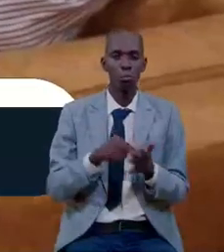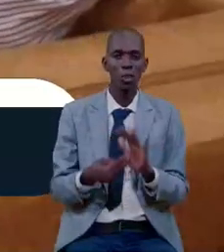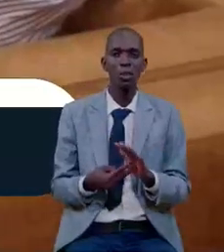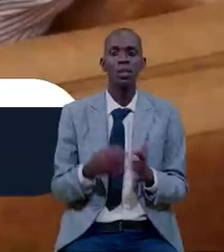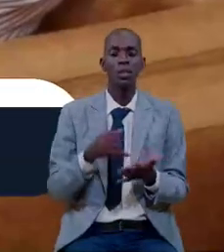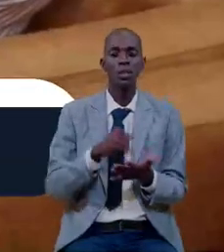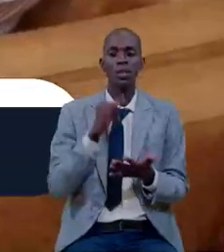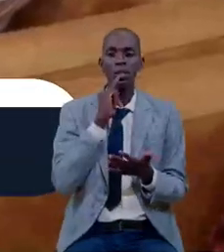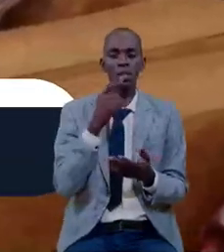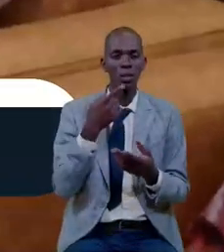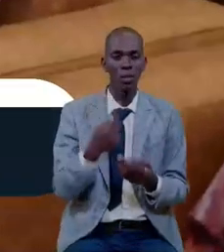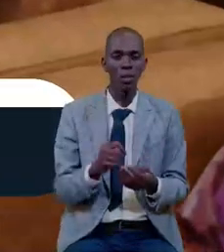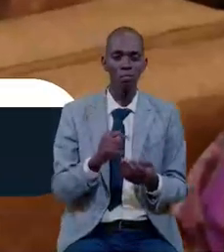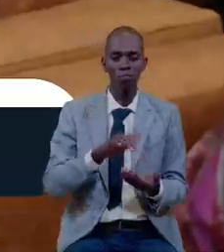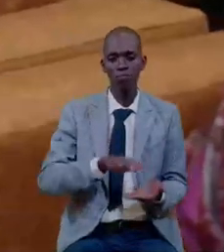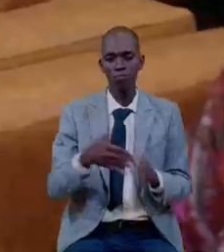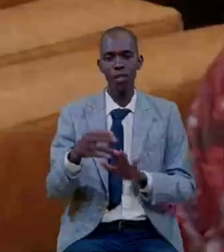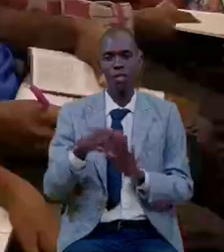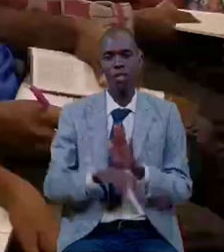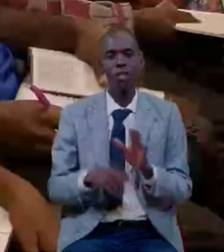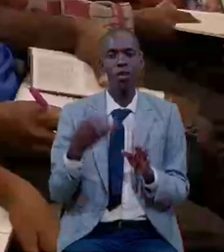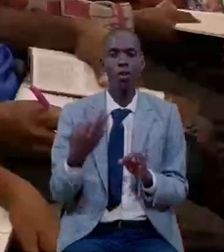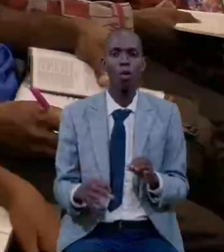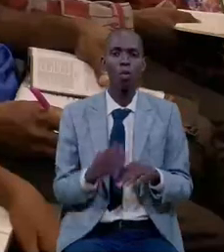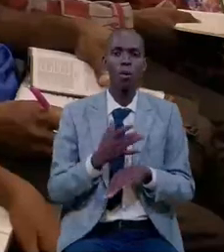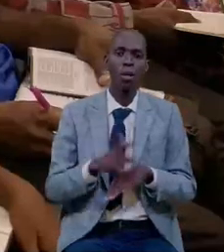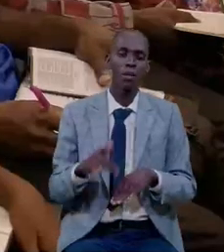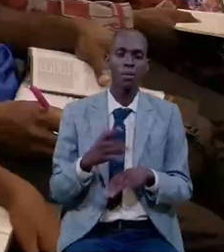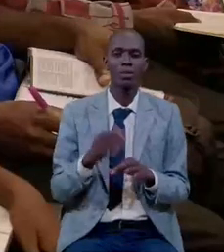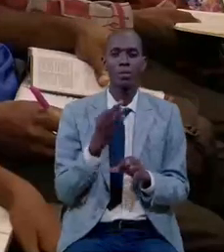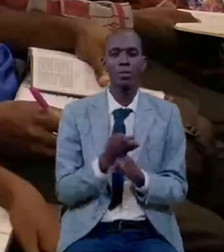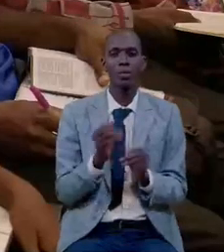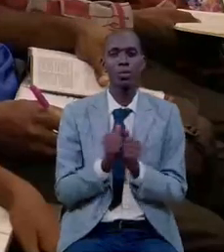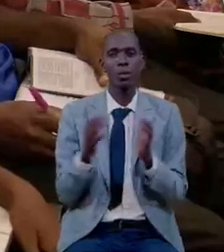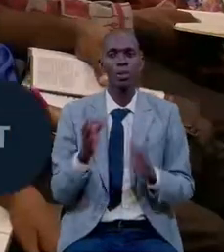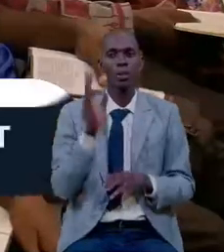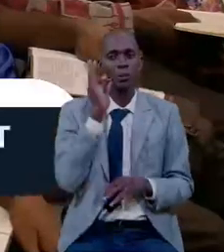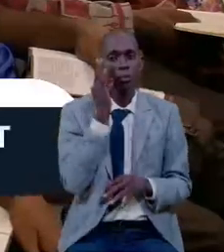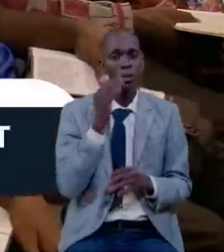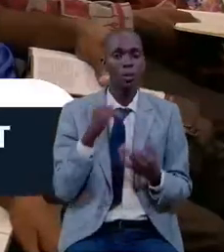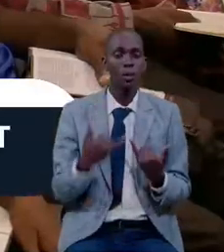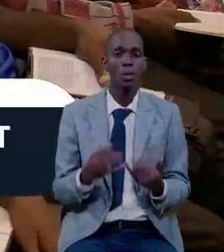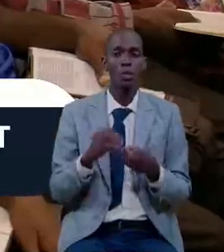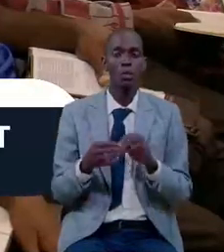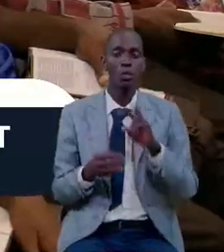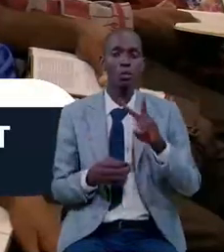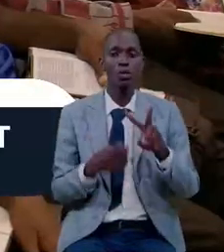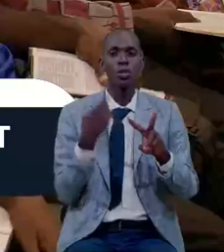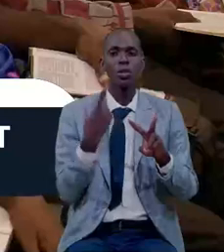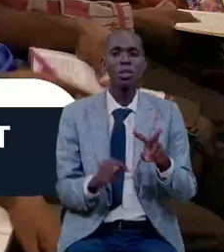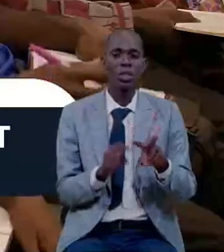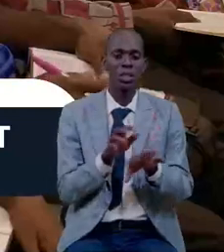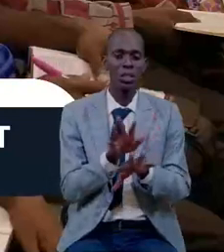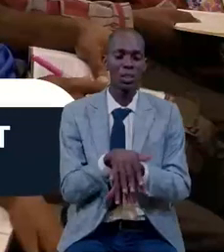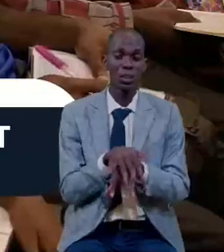un fruit évident. 2. Le caractère trompeur ou la séduction. Tu te